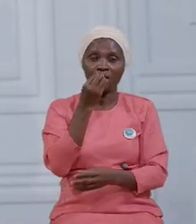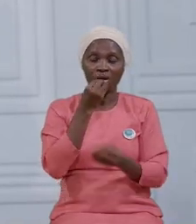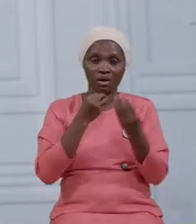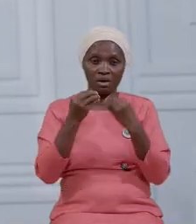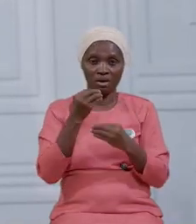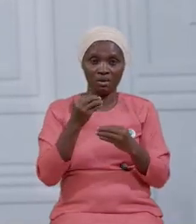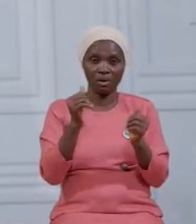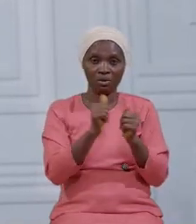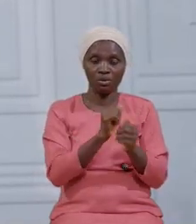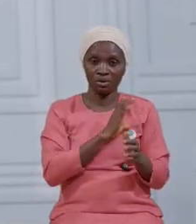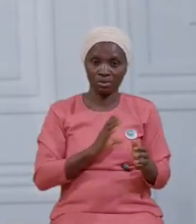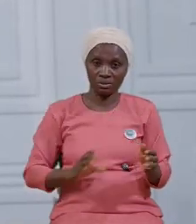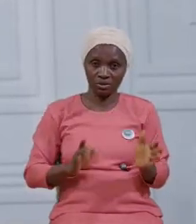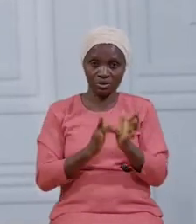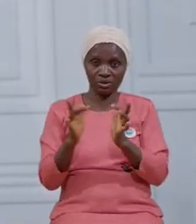au lieu principal,